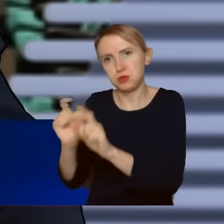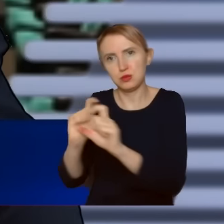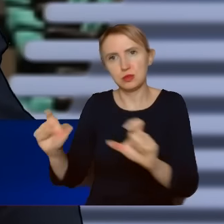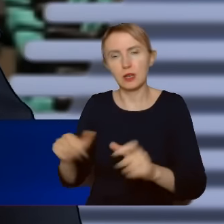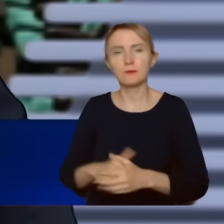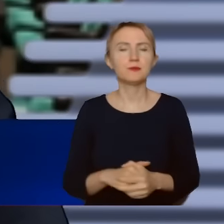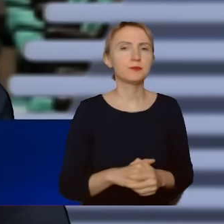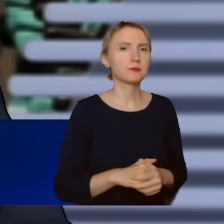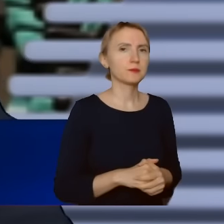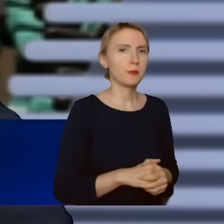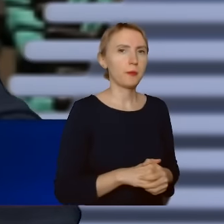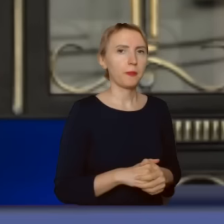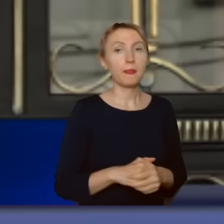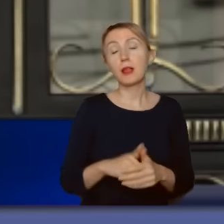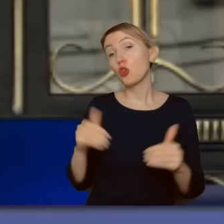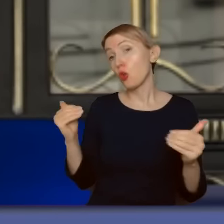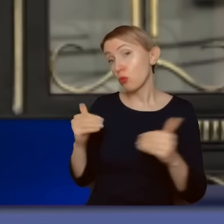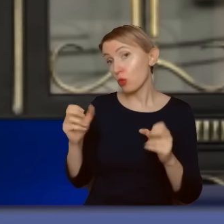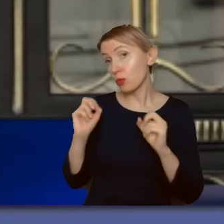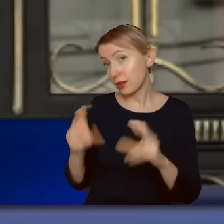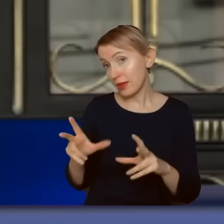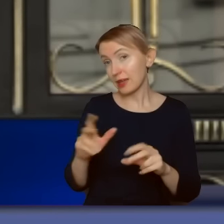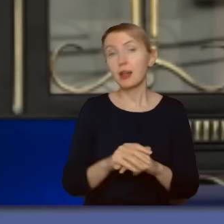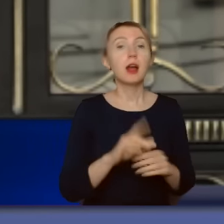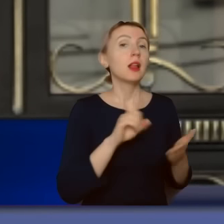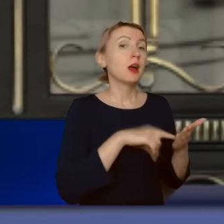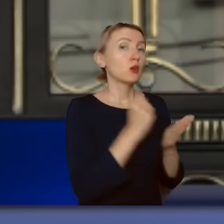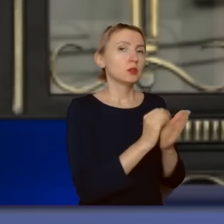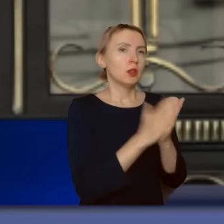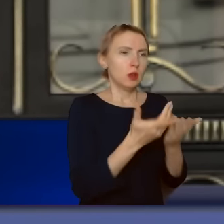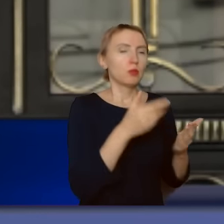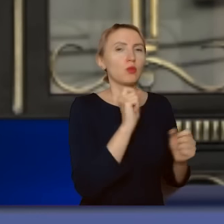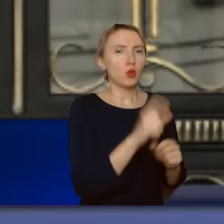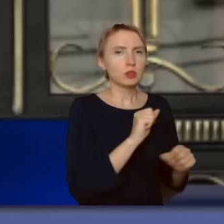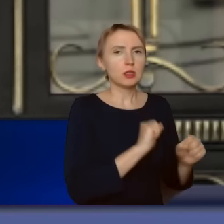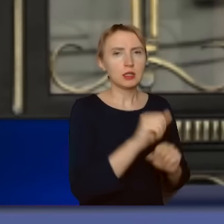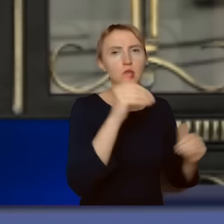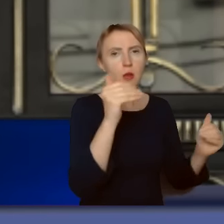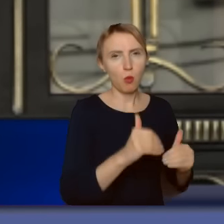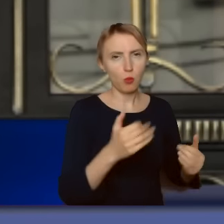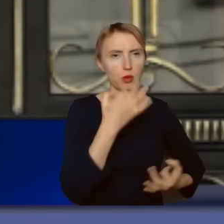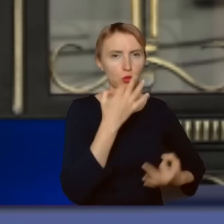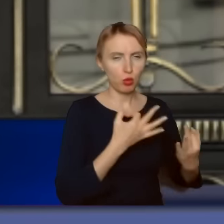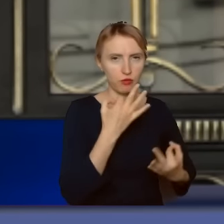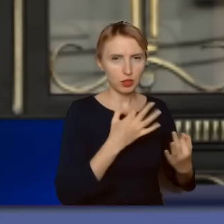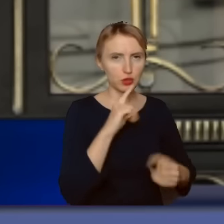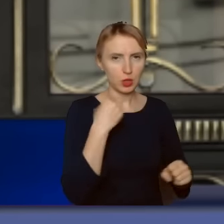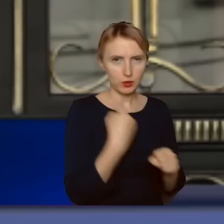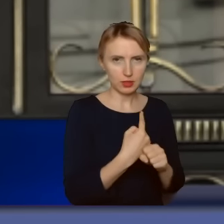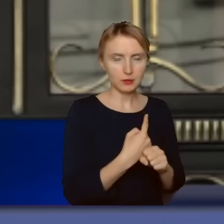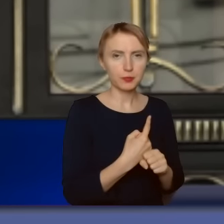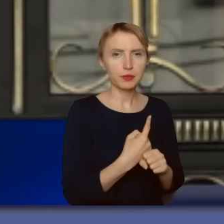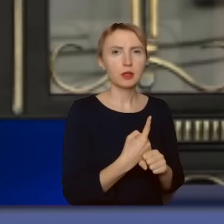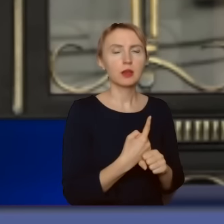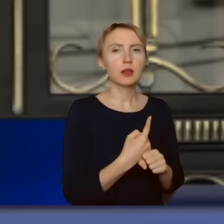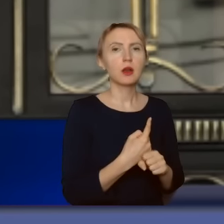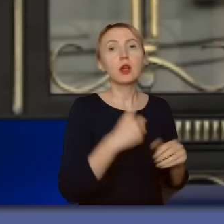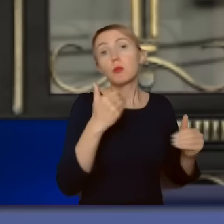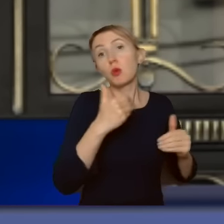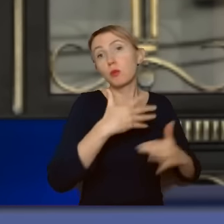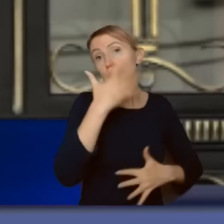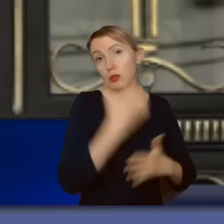4-miesięczny termin. Nie. Mógłby. Tak jest w Konstytucji, że mógłby. rozważyć taką możliwość i pewno by z niej skorzystał. Tak